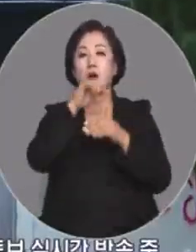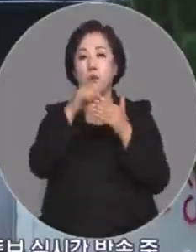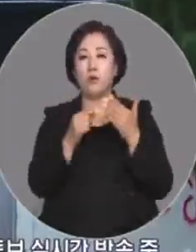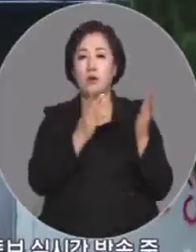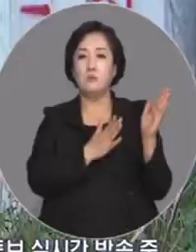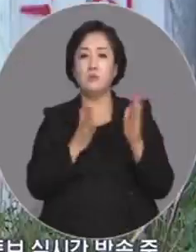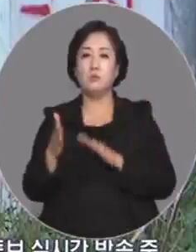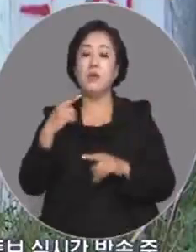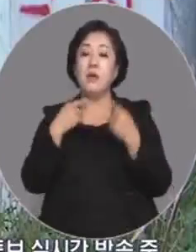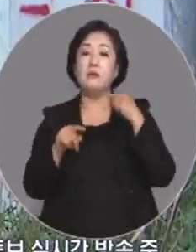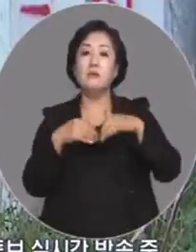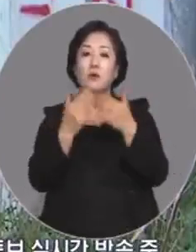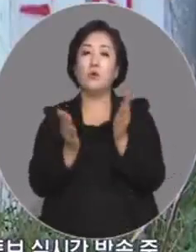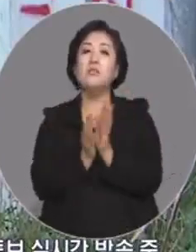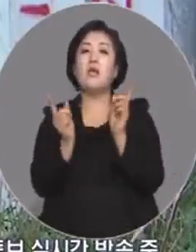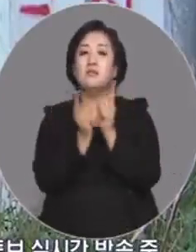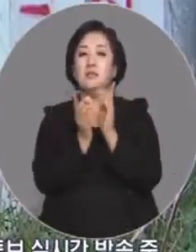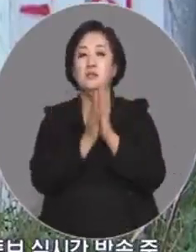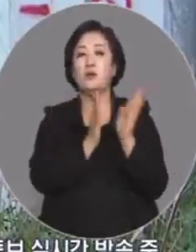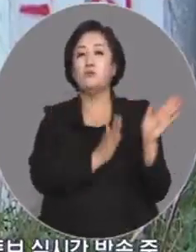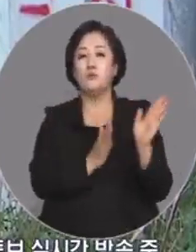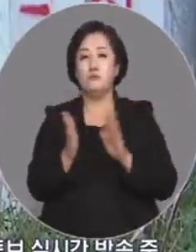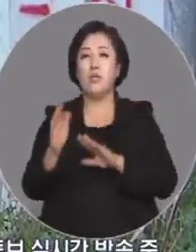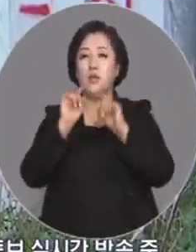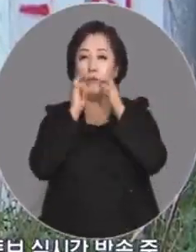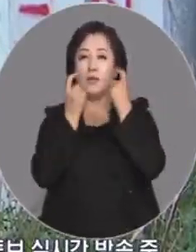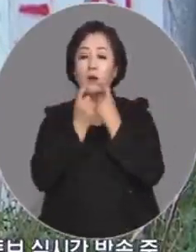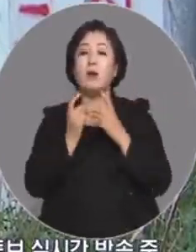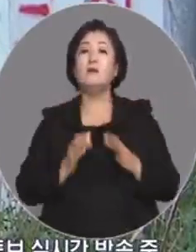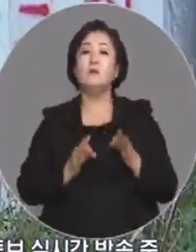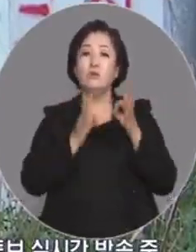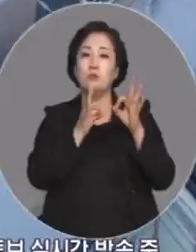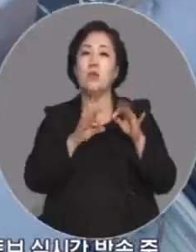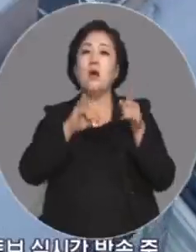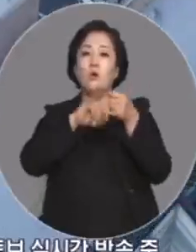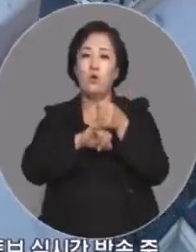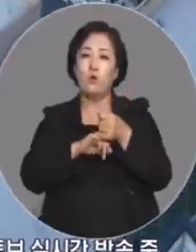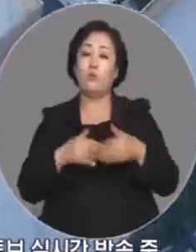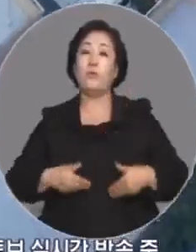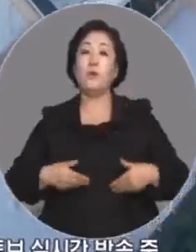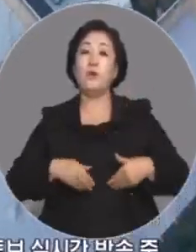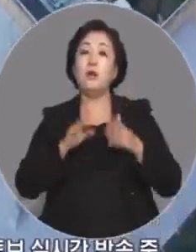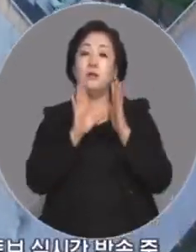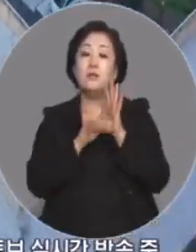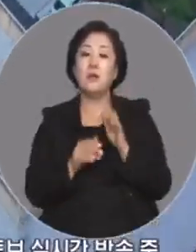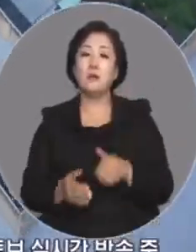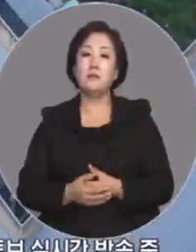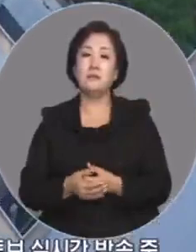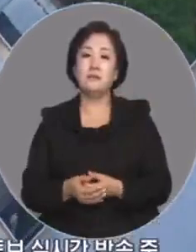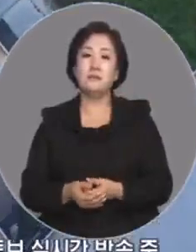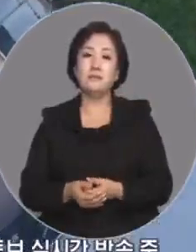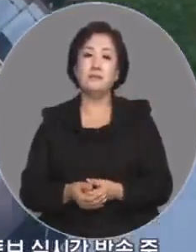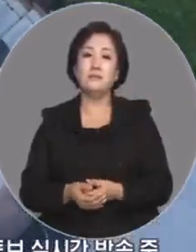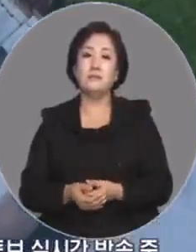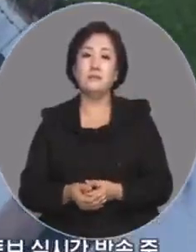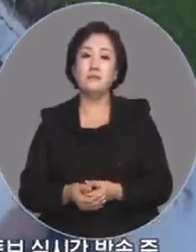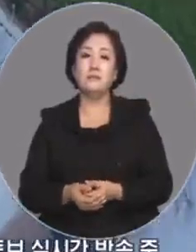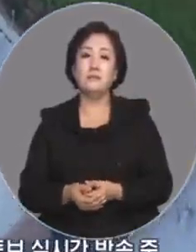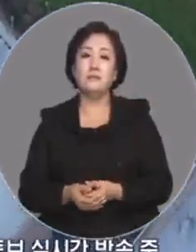위해서는 행정기관의 적극적인 추진 의지와 민간의 투자가 필요한 시점입니다. UBC 뉴스 전명주입니다.